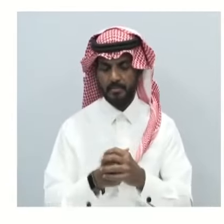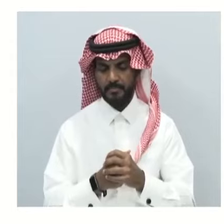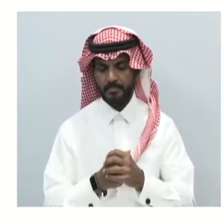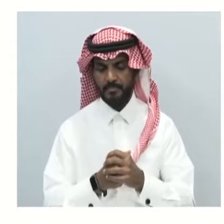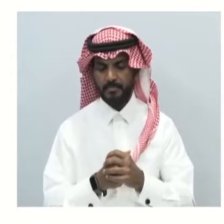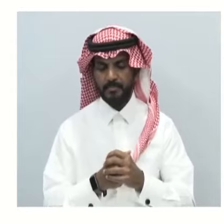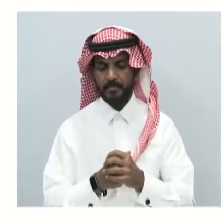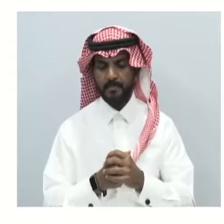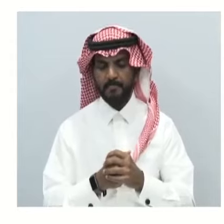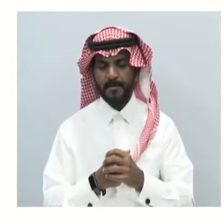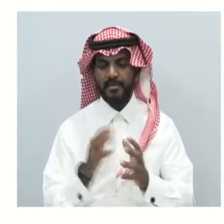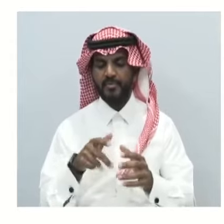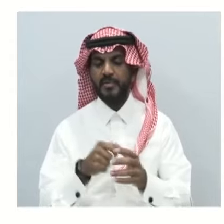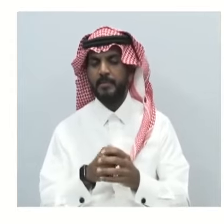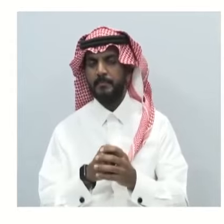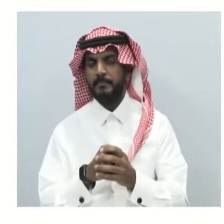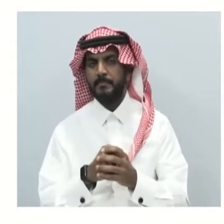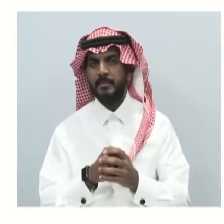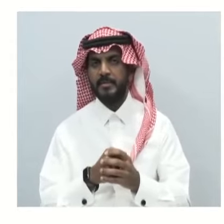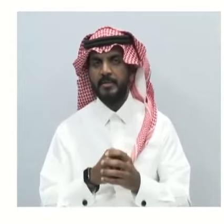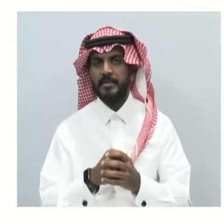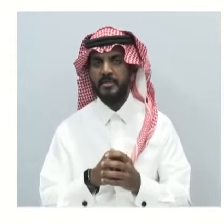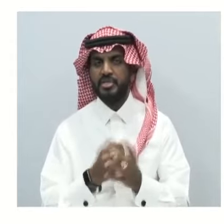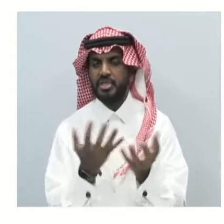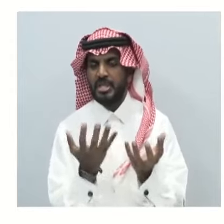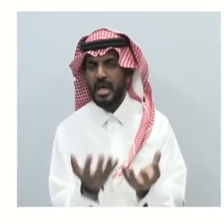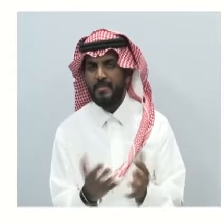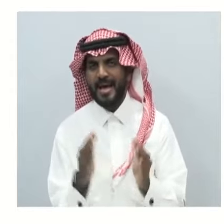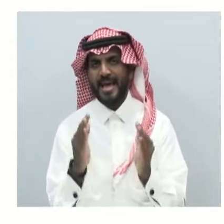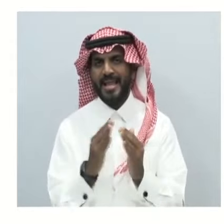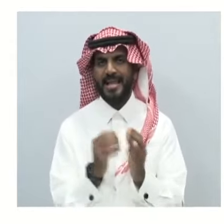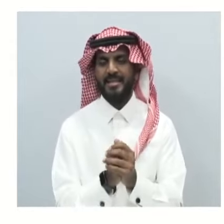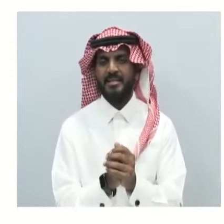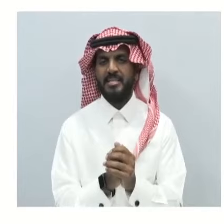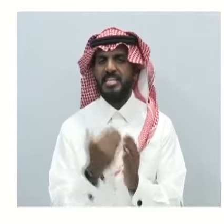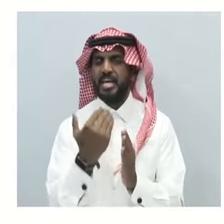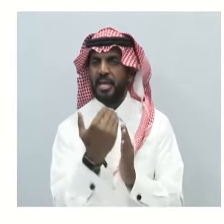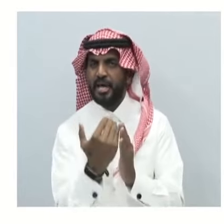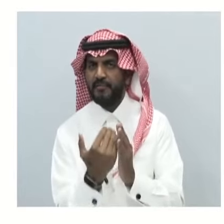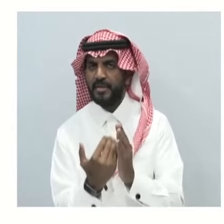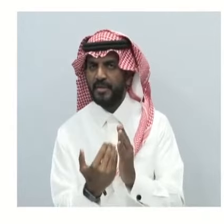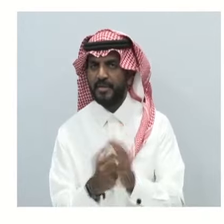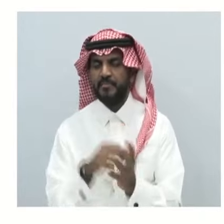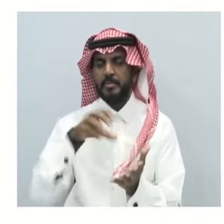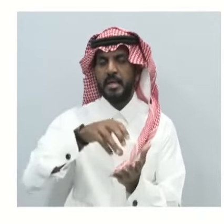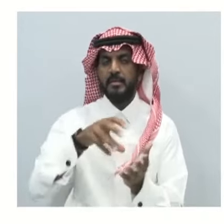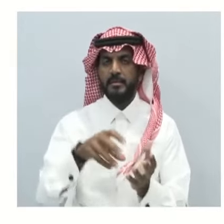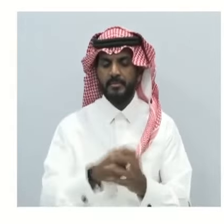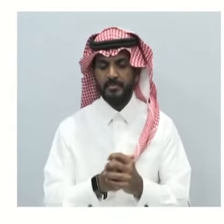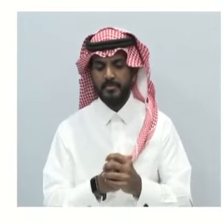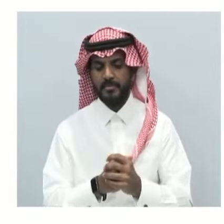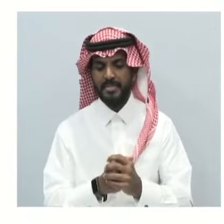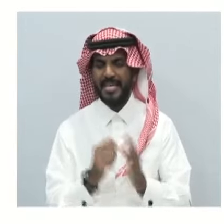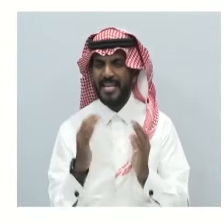والتي يحدث فيها او يحدث فيها انجذاب اقل ينخفض في تلك المناطق الاخرى